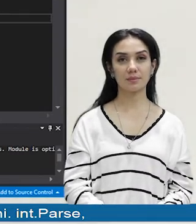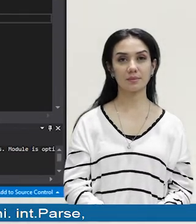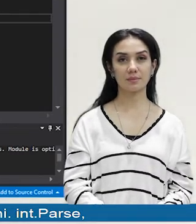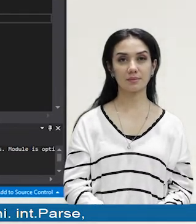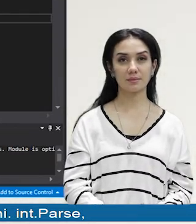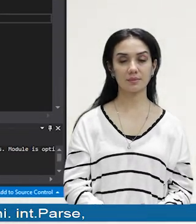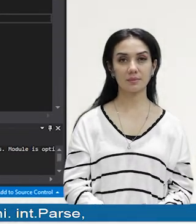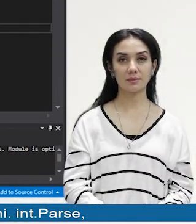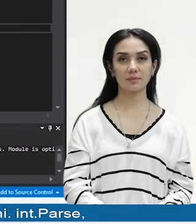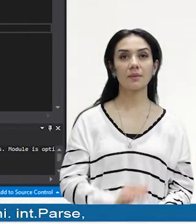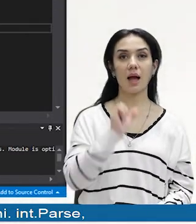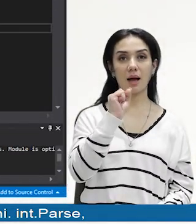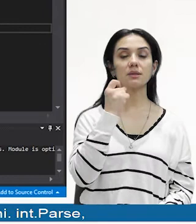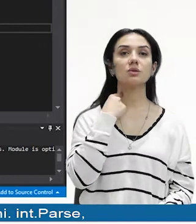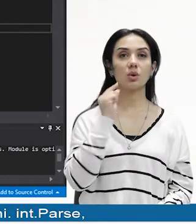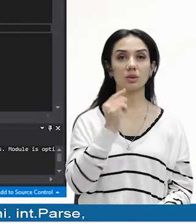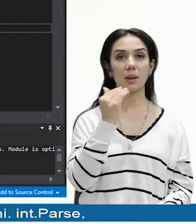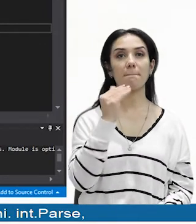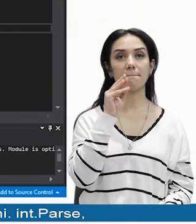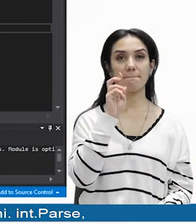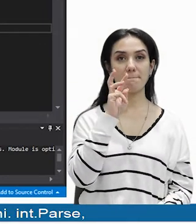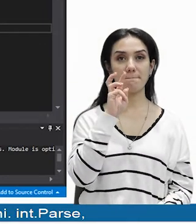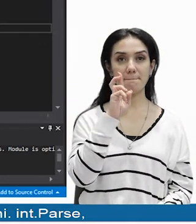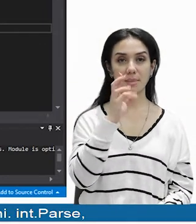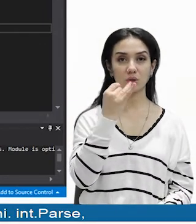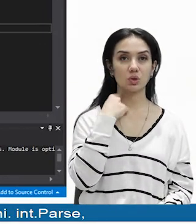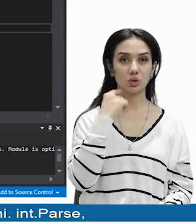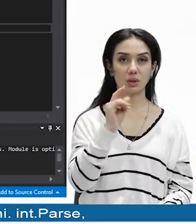Xo'sh, bu a soni, endi b soni.